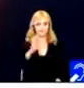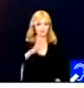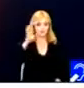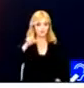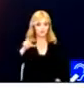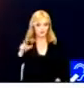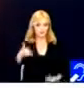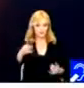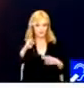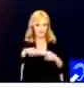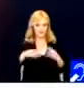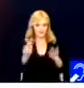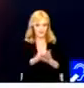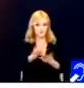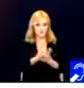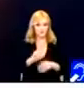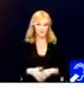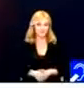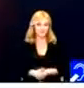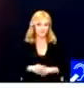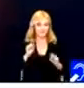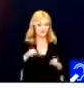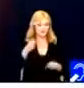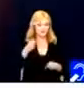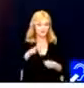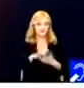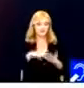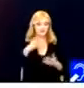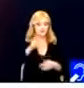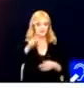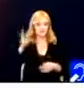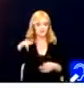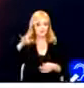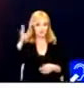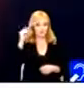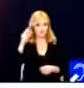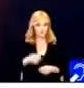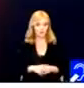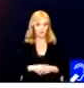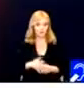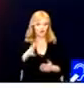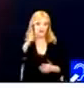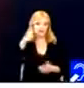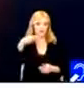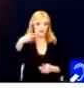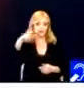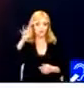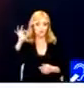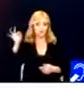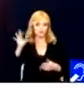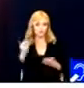Doamnelor, domnilor, acestea au fost știrile pentru astăzi. Ne găsiți și pe tvremoldova.md sau pe pagina noastră de Facebook, iar de la ora 20 nu